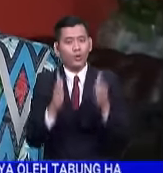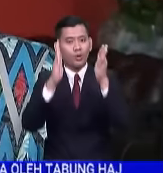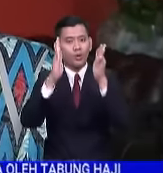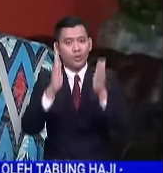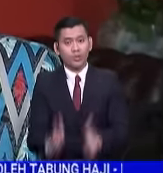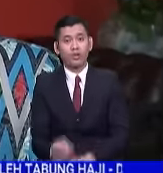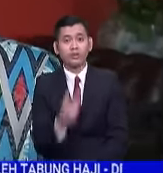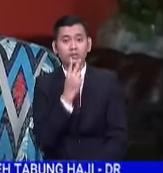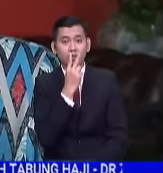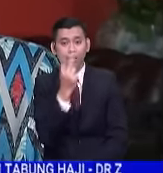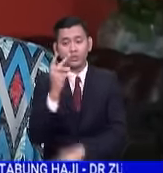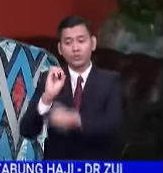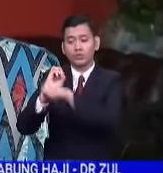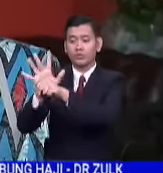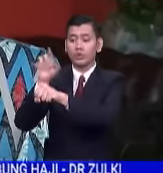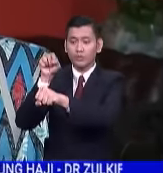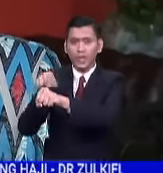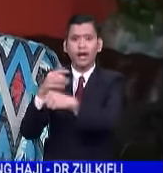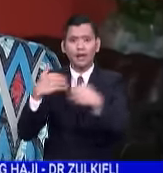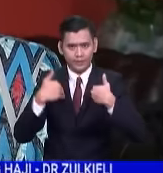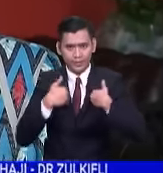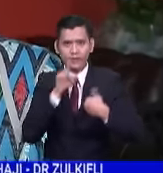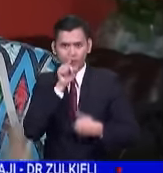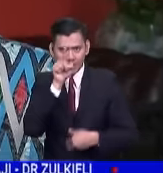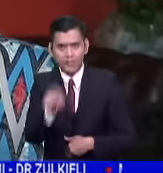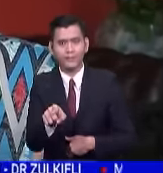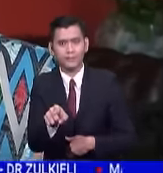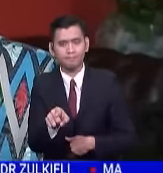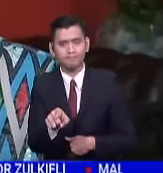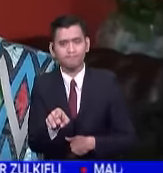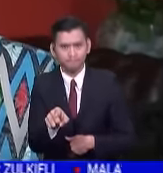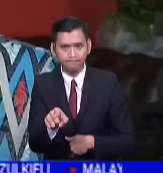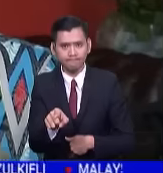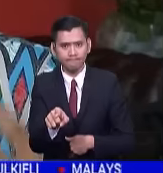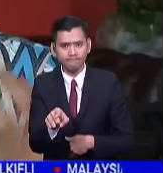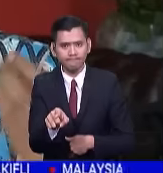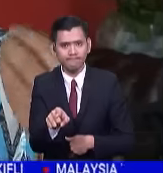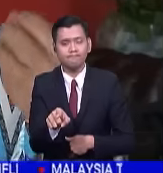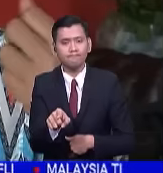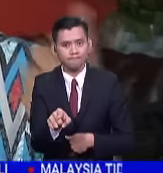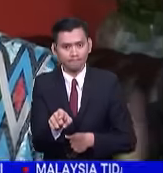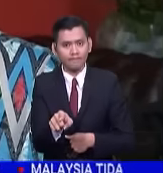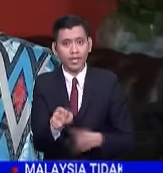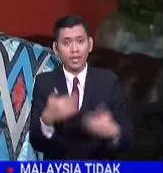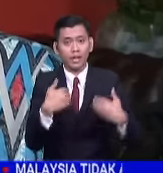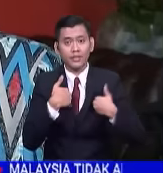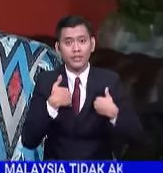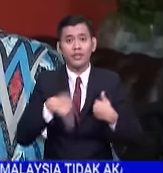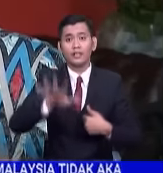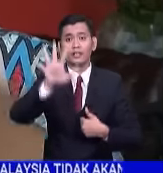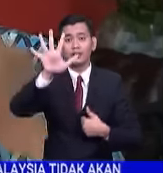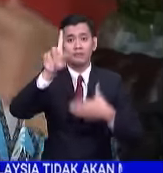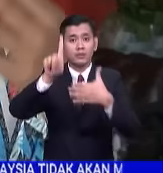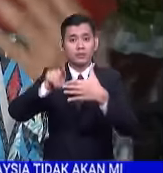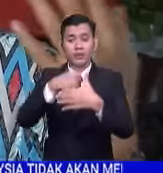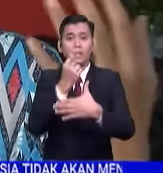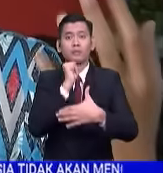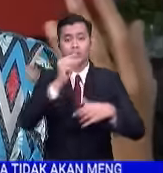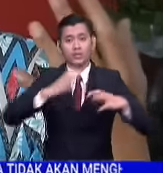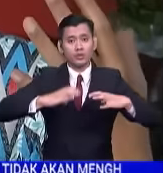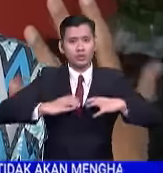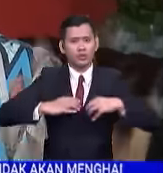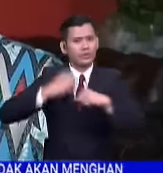lihat COVID ini benar, dan ada orang yang 5 bulan tak cuti,